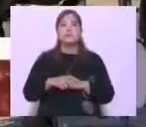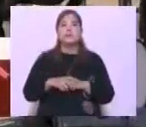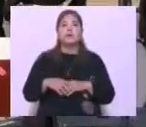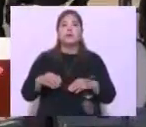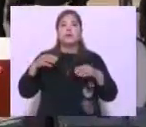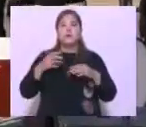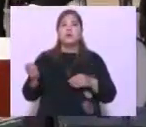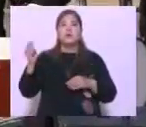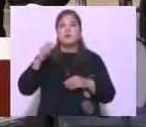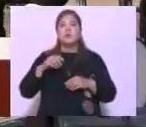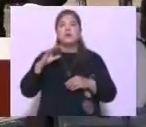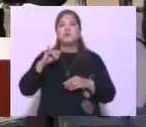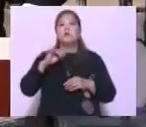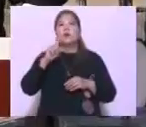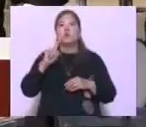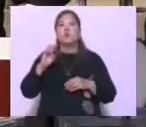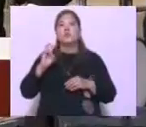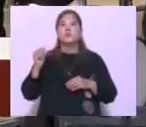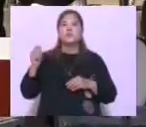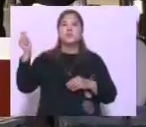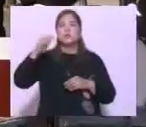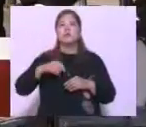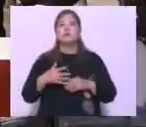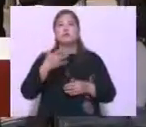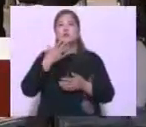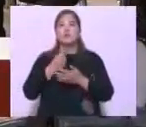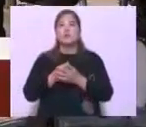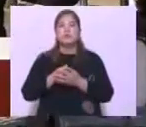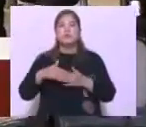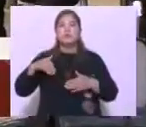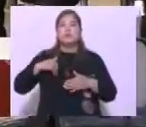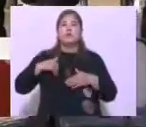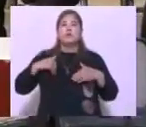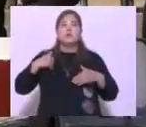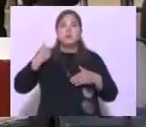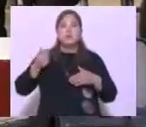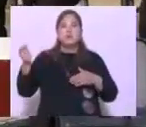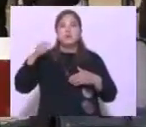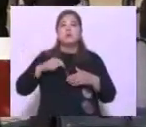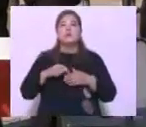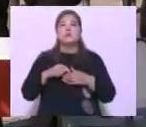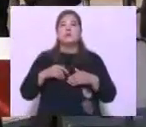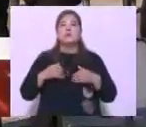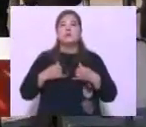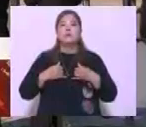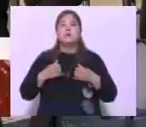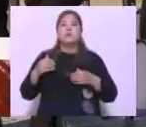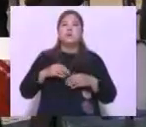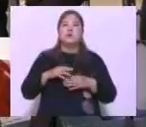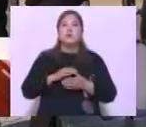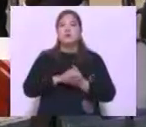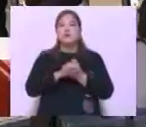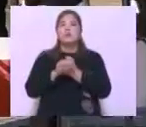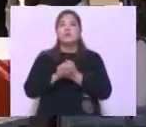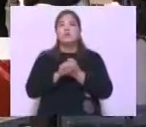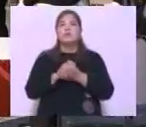Я прибыл из города Жаноузен по собственному желанию и думаю, что за год мы с ребятами станем настоящими братьями по оружию и будем общаться и